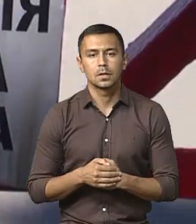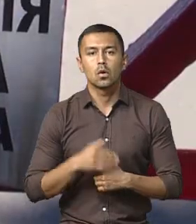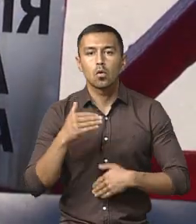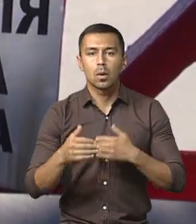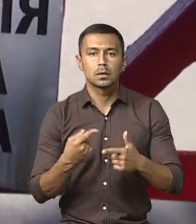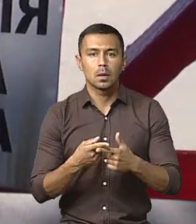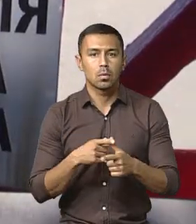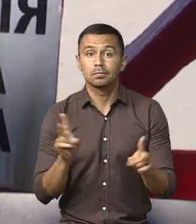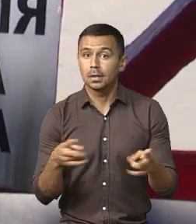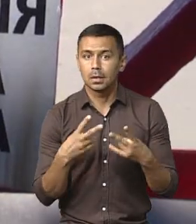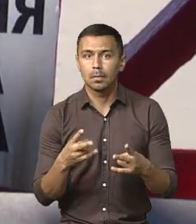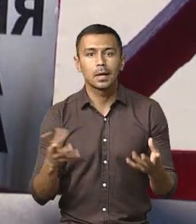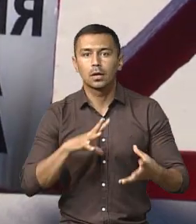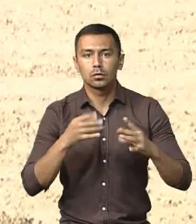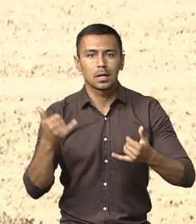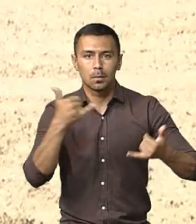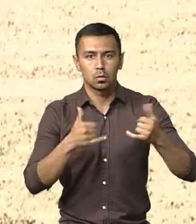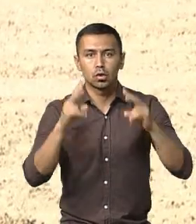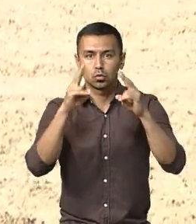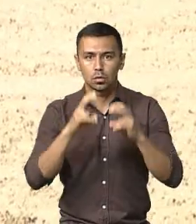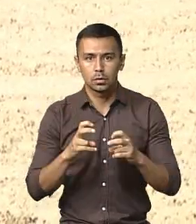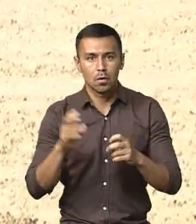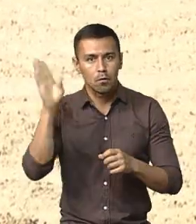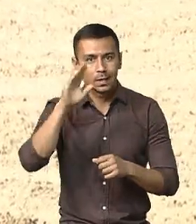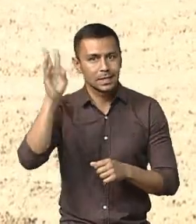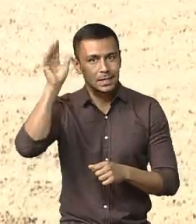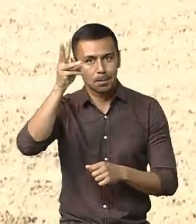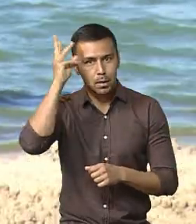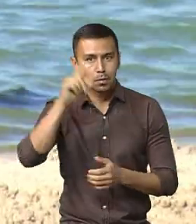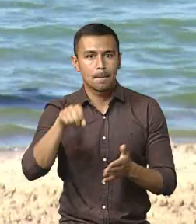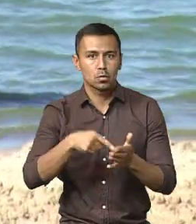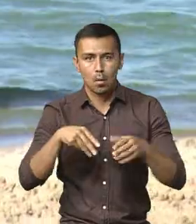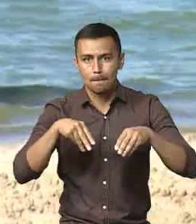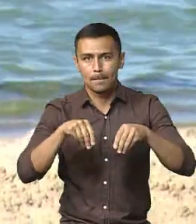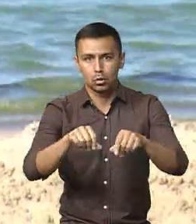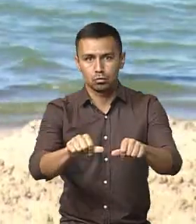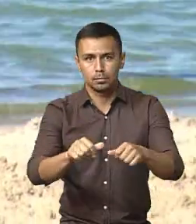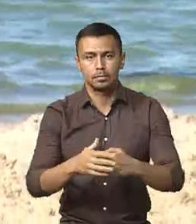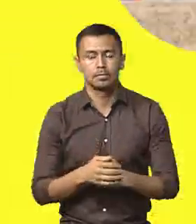купатись чи утриматися? Які результати лабораторних досліджень води з Хмельницького міського пляжу?